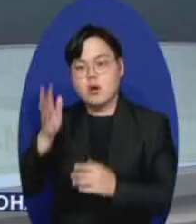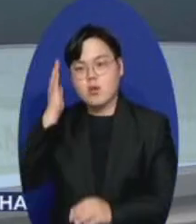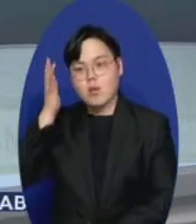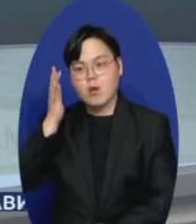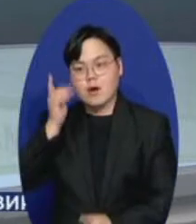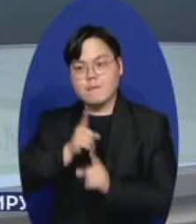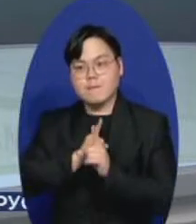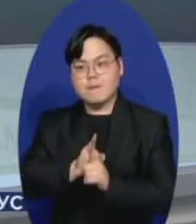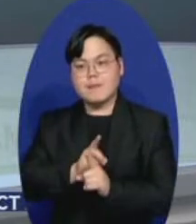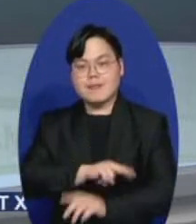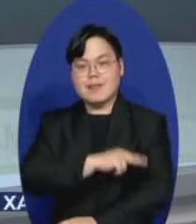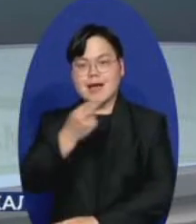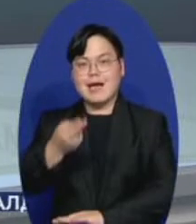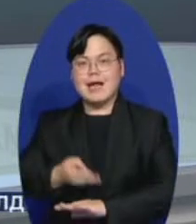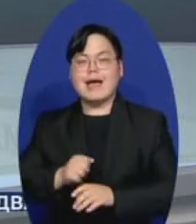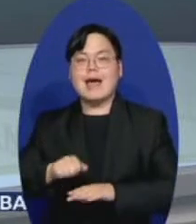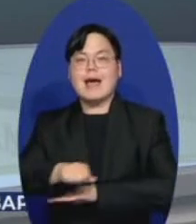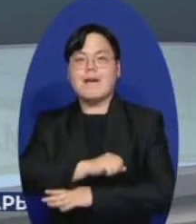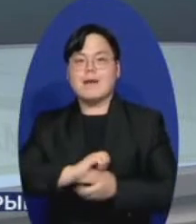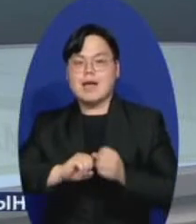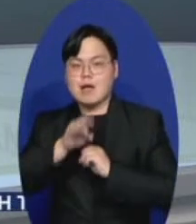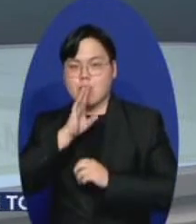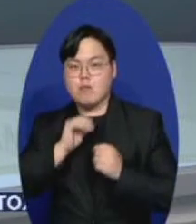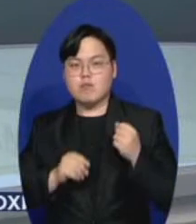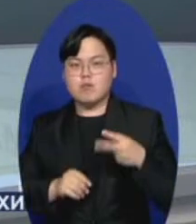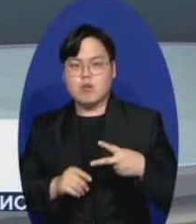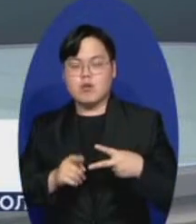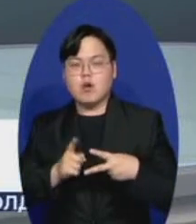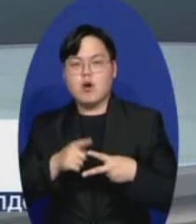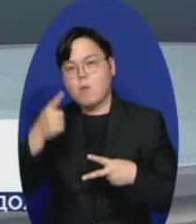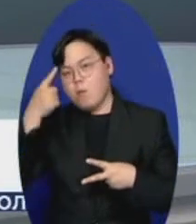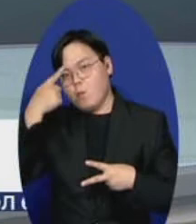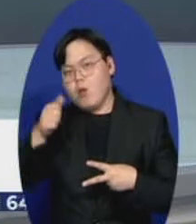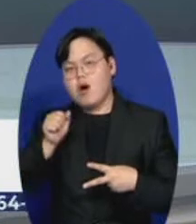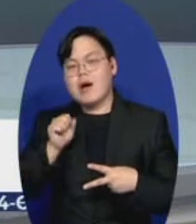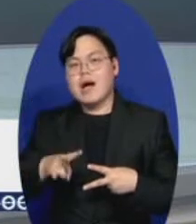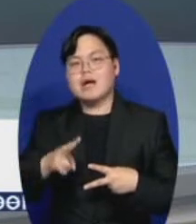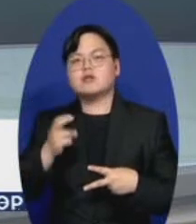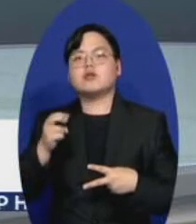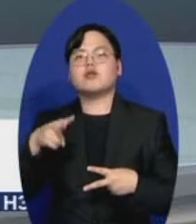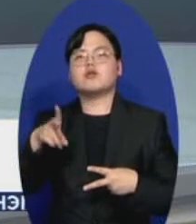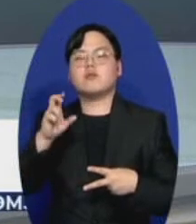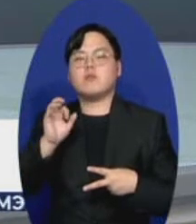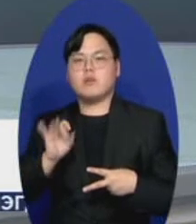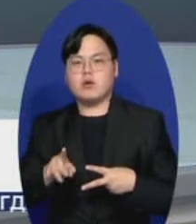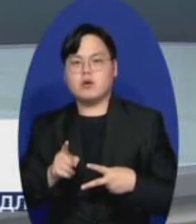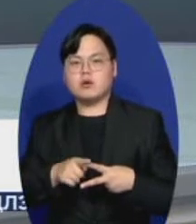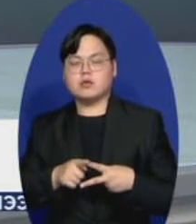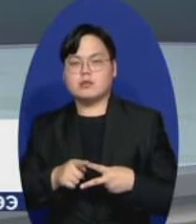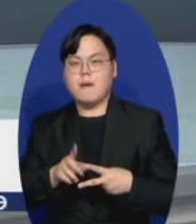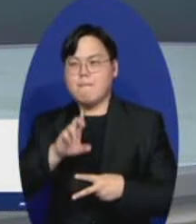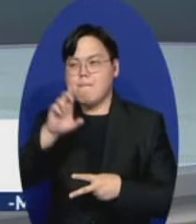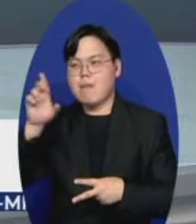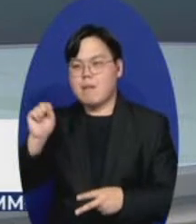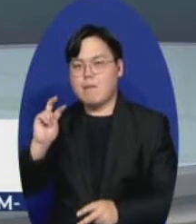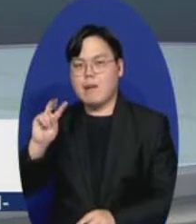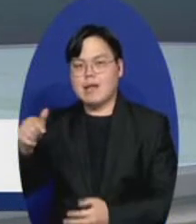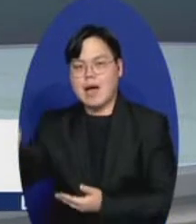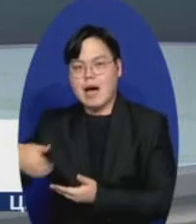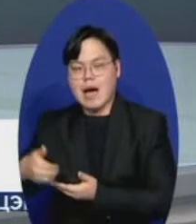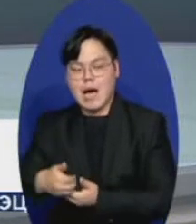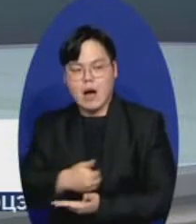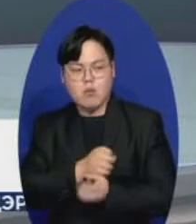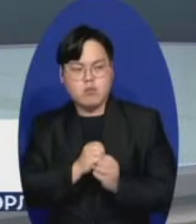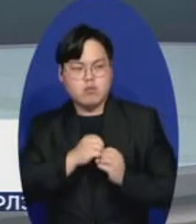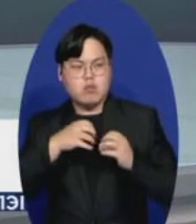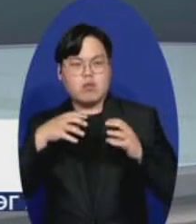Шинэ сэргэлтийн бодлогын хүрээнд Дархан Улайн мэт хэрэгжүүлэх хоёр гол төслийн нэг нь Монгол гэн цосолбор. Төмөртэй болон төмөр толгойн ард газруудыг төшөглөн байгалийн байлгыг боловсруулж,